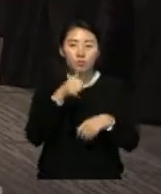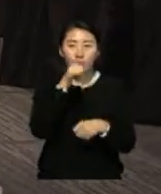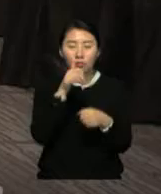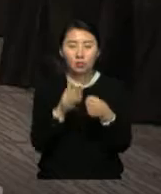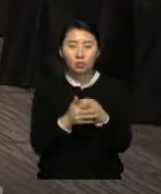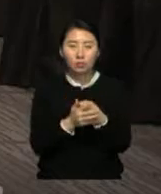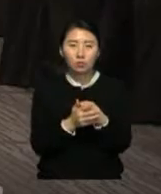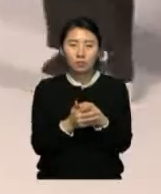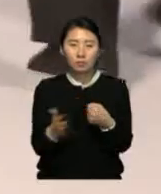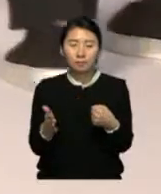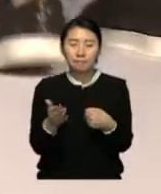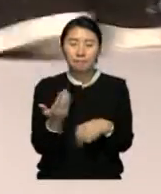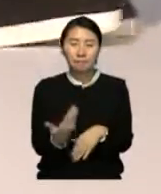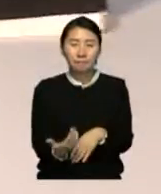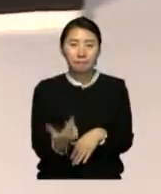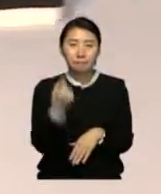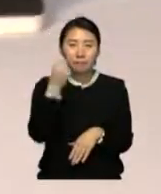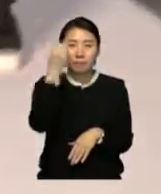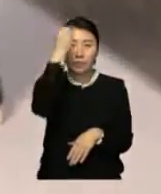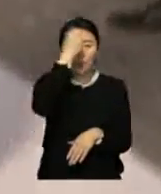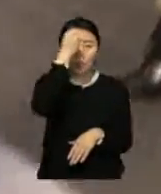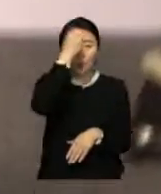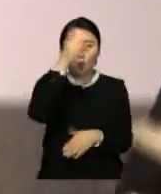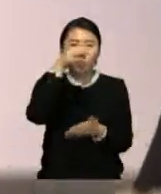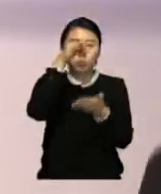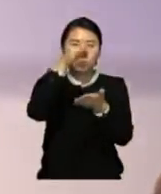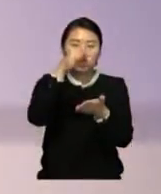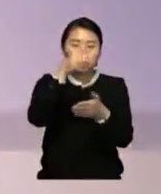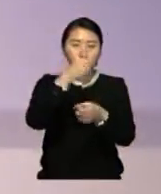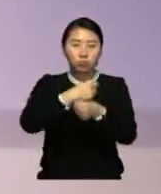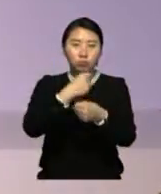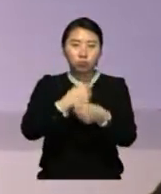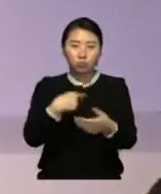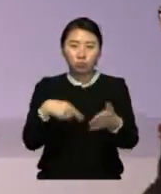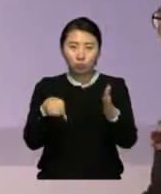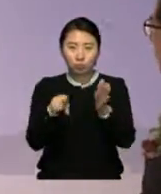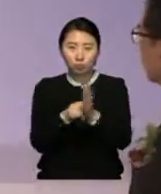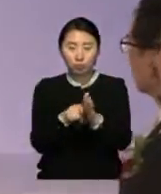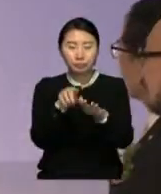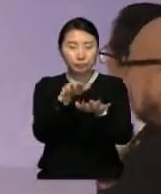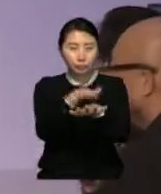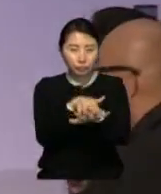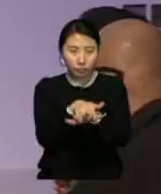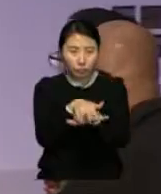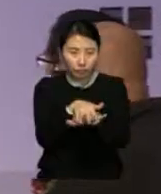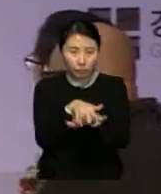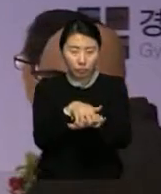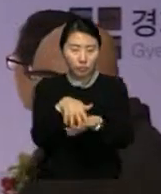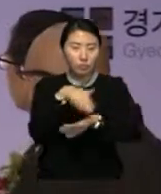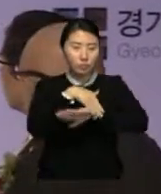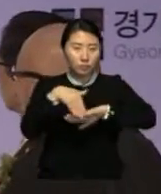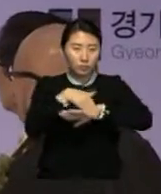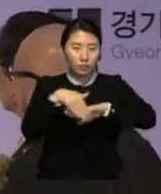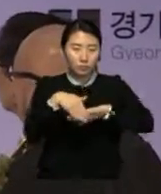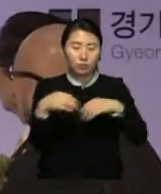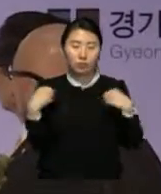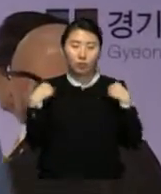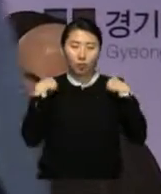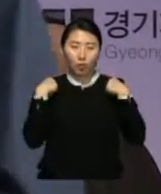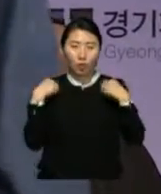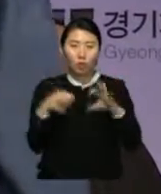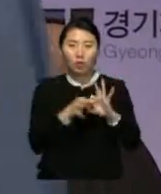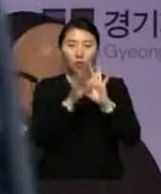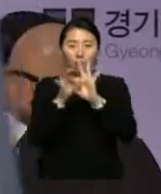좀 선진국형 고부가 상품으로 만들기 위해서 지금 섬유와 디자인, 패션이